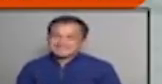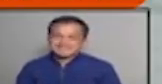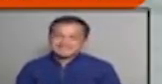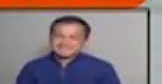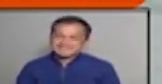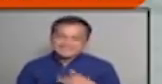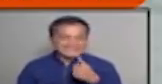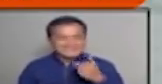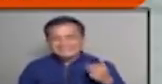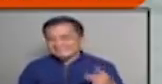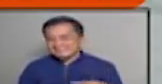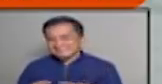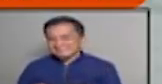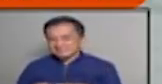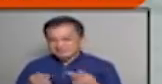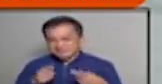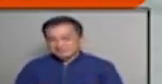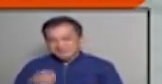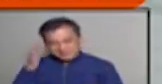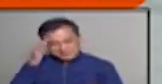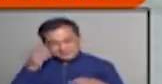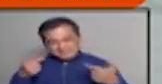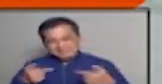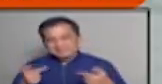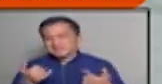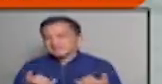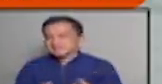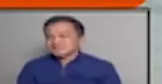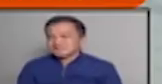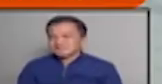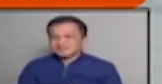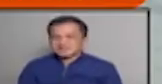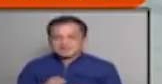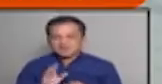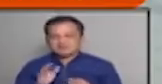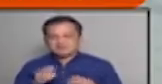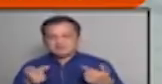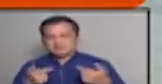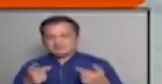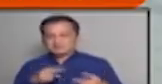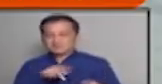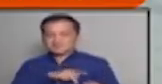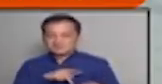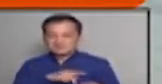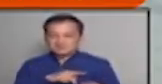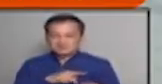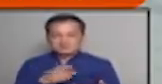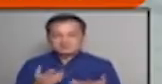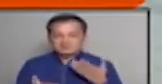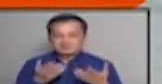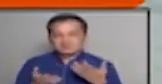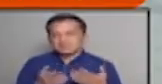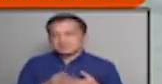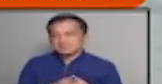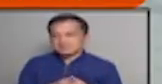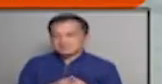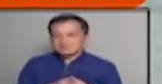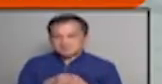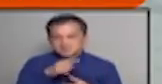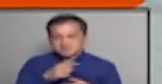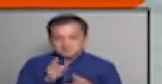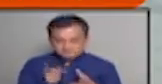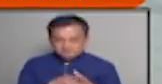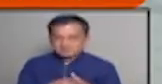alam niyo na po ang nangyayari sa mga nilalaban ngayon. Okay, sige po. Kung sila lalaban sa pulis at mga sila